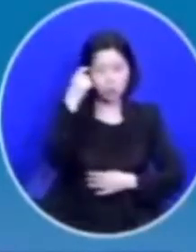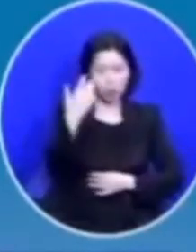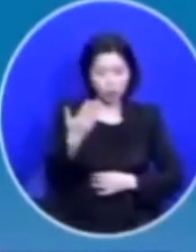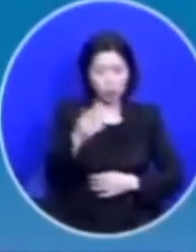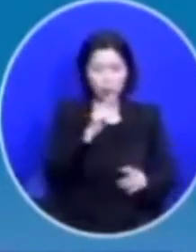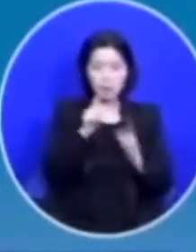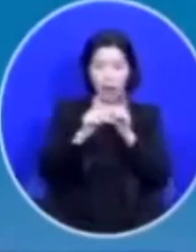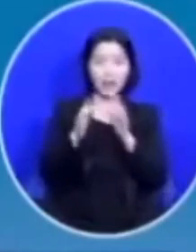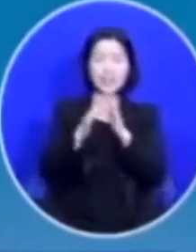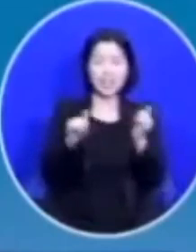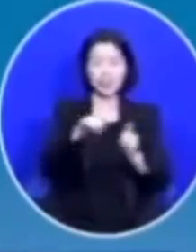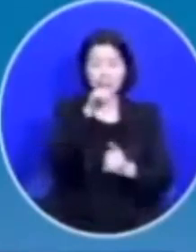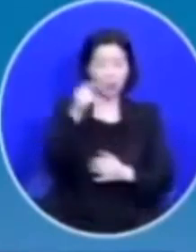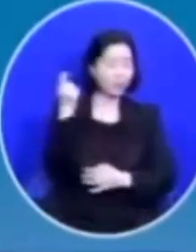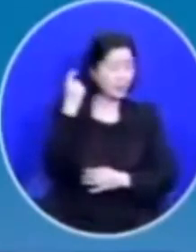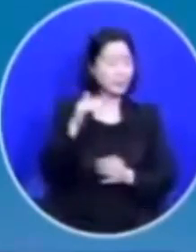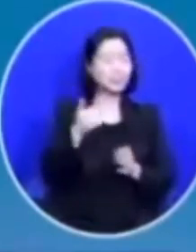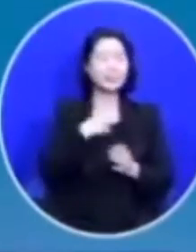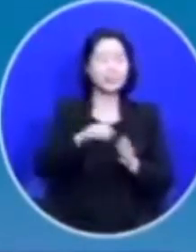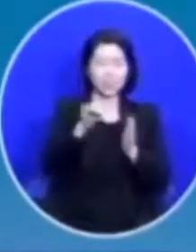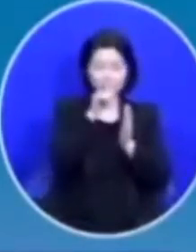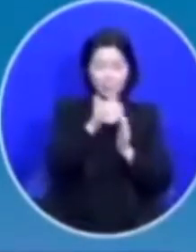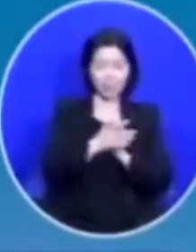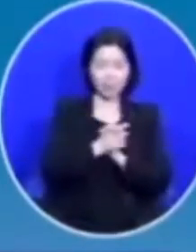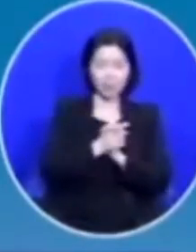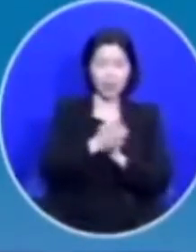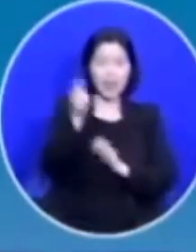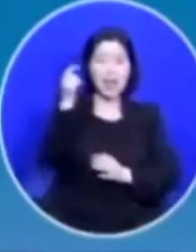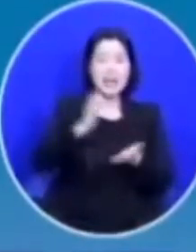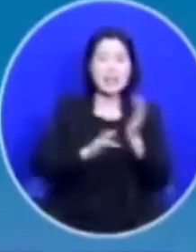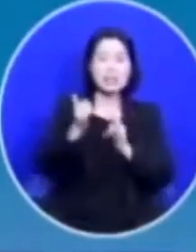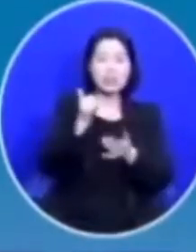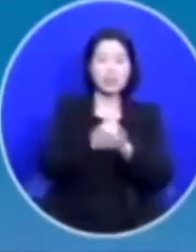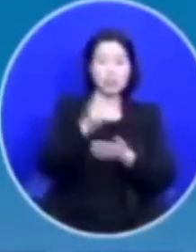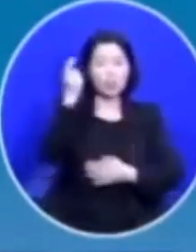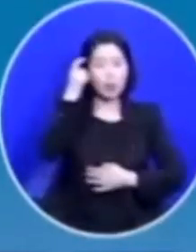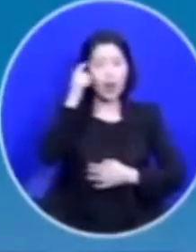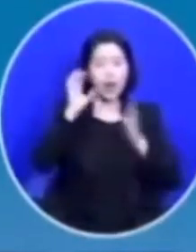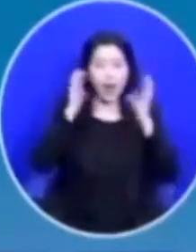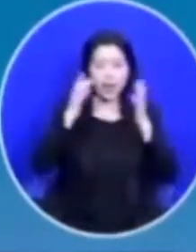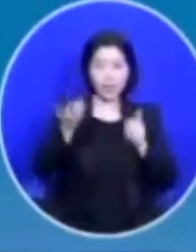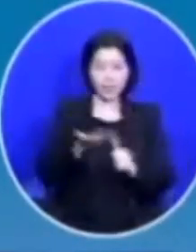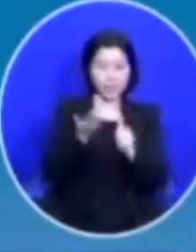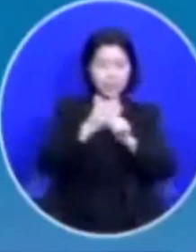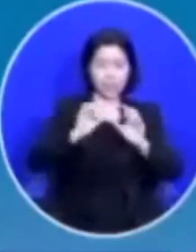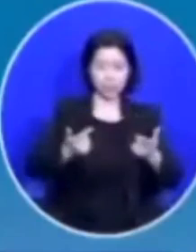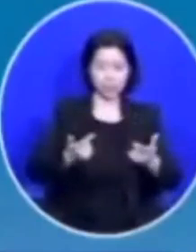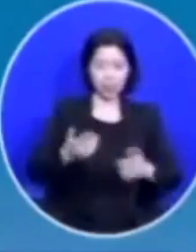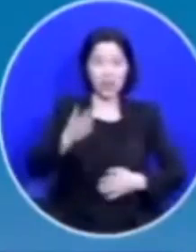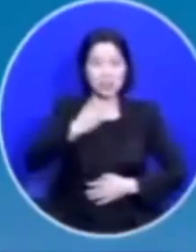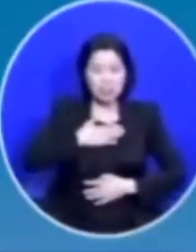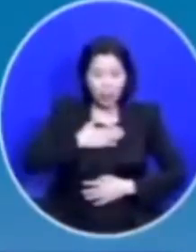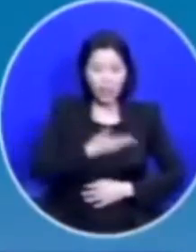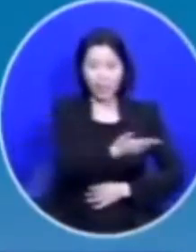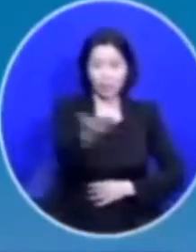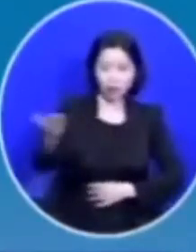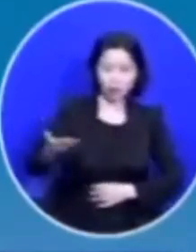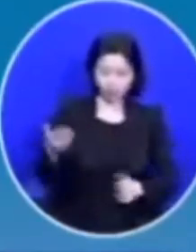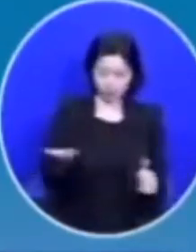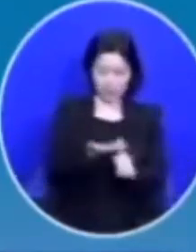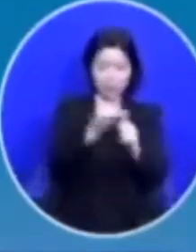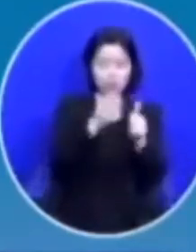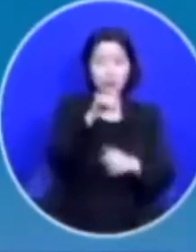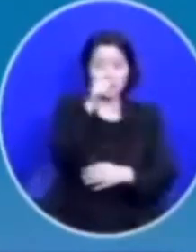들었어요 여러분 예수님이 왜 를 앙 길러 봤어요 전화 여러분을 지금 기르고 있잖아요